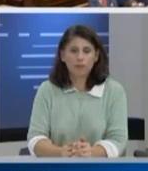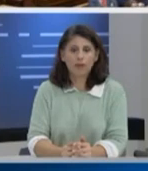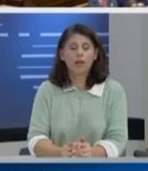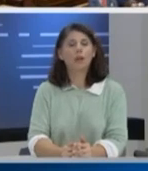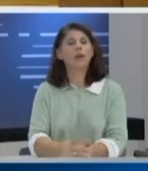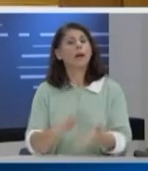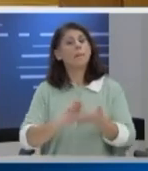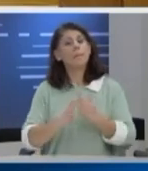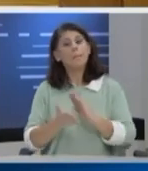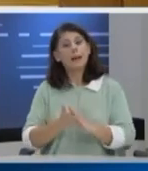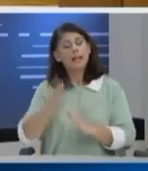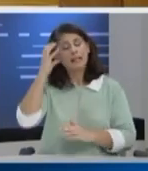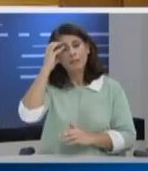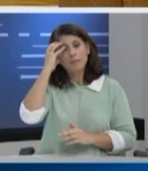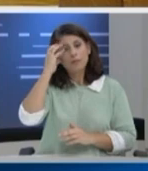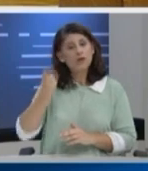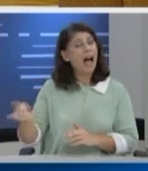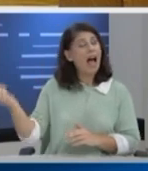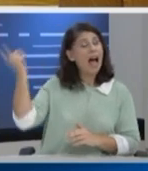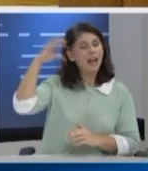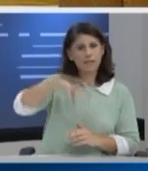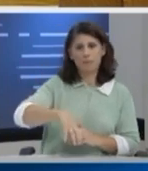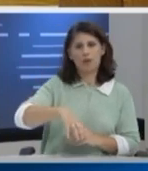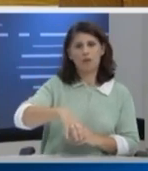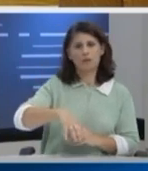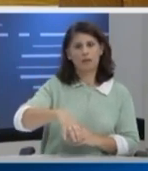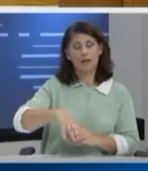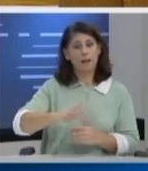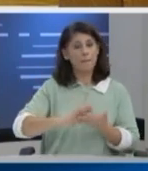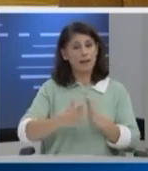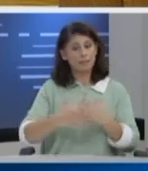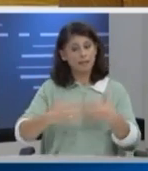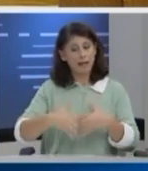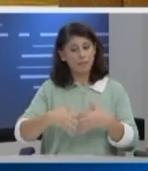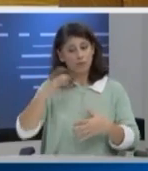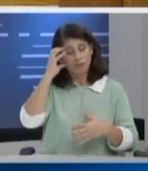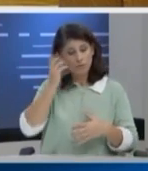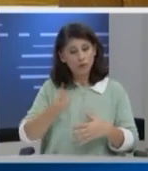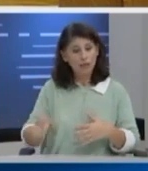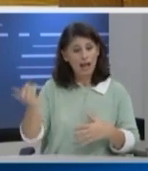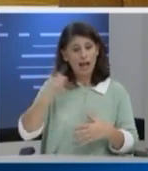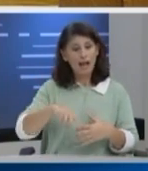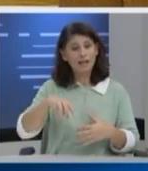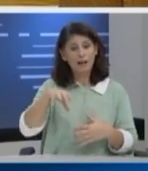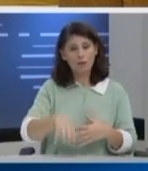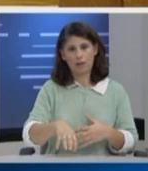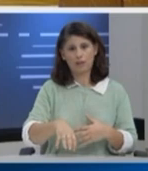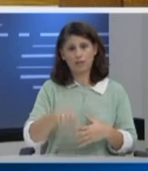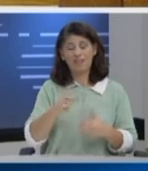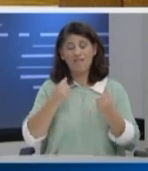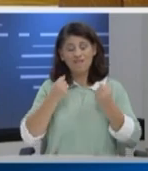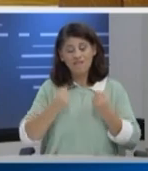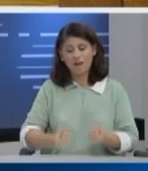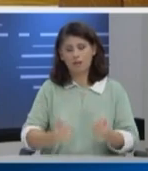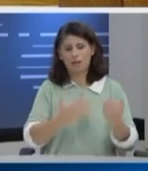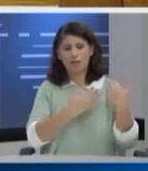Πρακτικές που θυμίζουν άλλες εποχές. Πρακτικές μηχανισμών που θυμίζουν άλλες εποχές. Είναι βαριά η